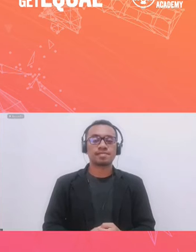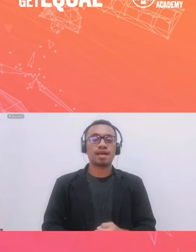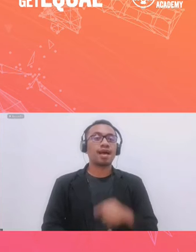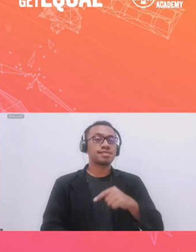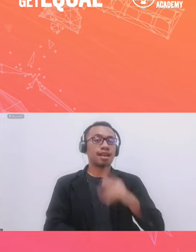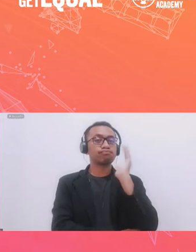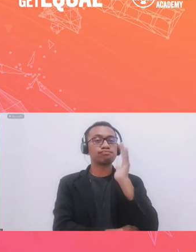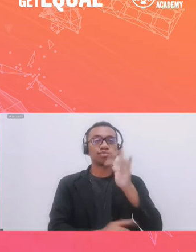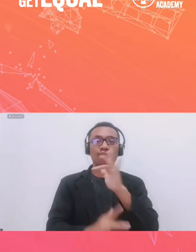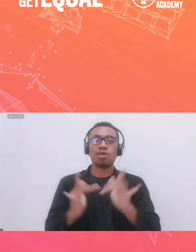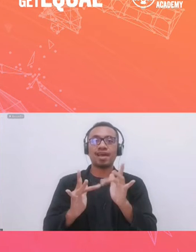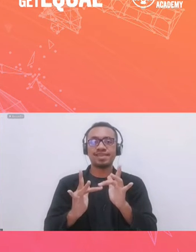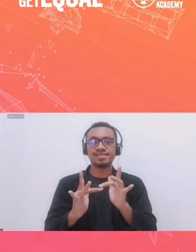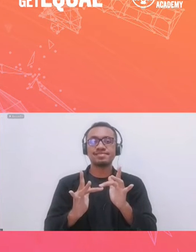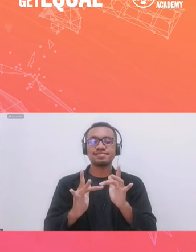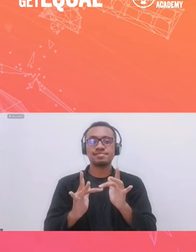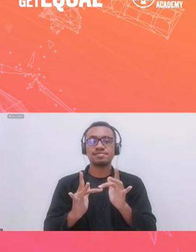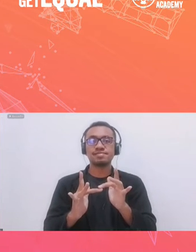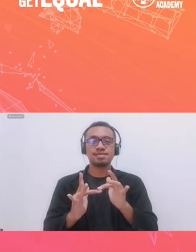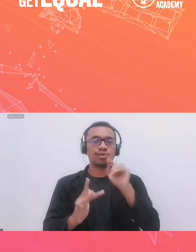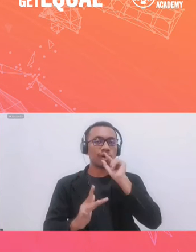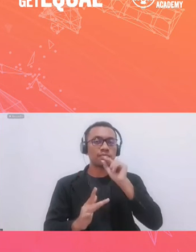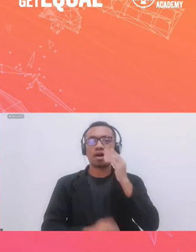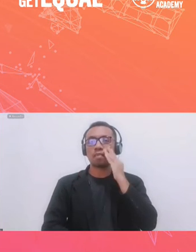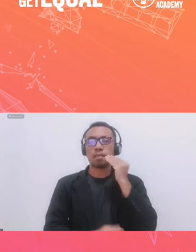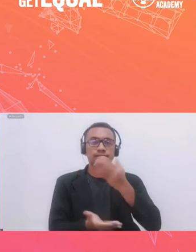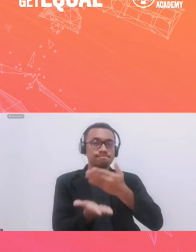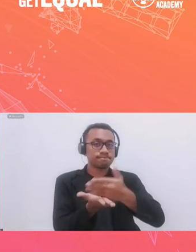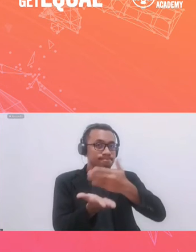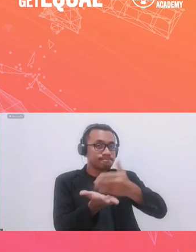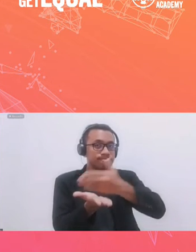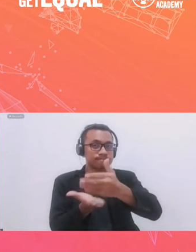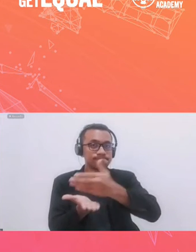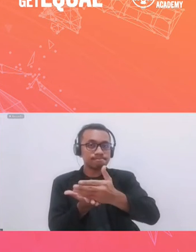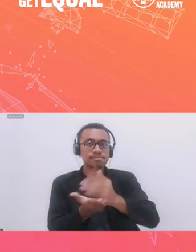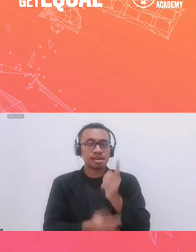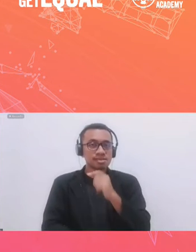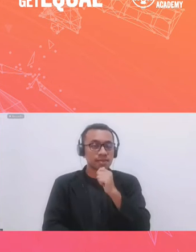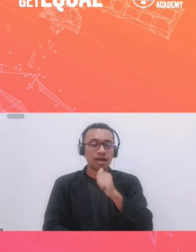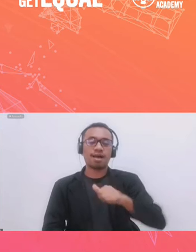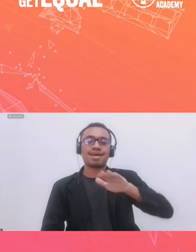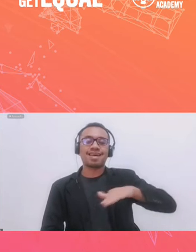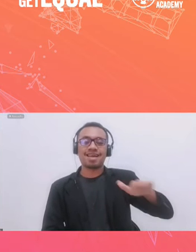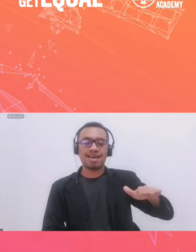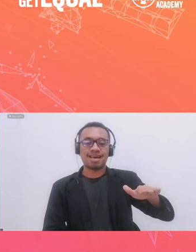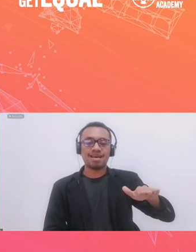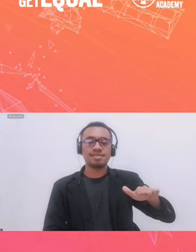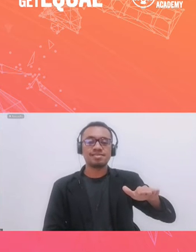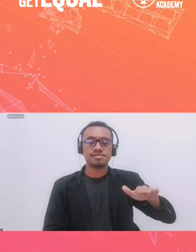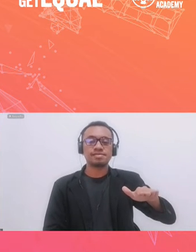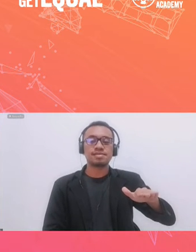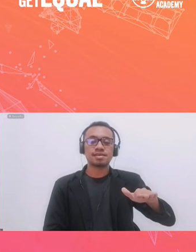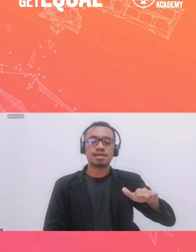selain merupakan platform untuk sharing pengalaman dari anak-anak, lalu kemudian juga nanti ada tanggapan